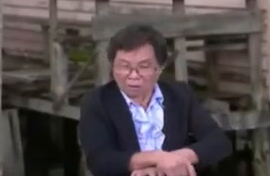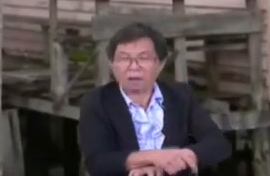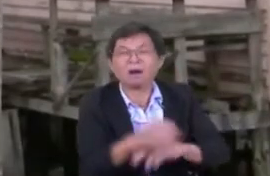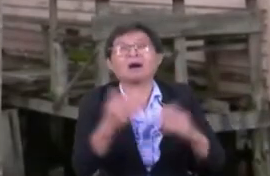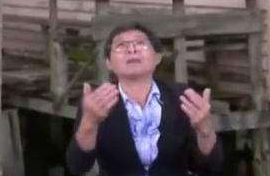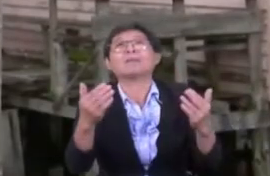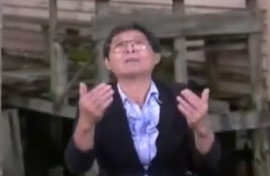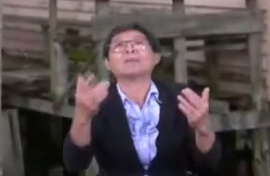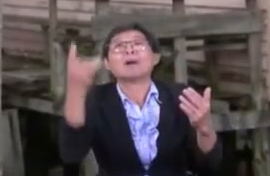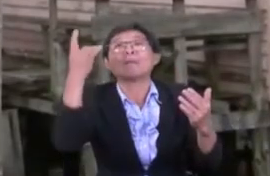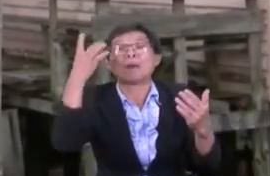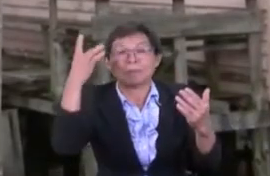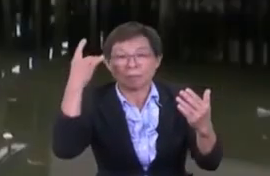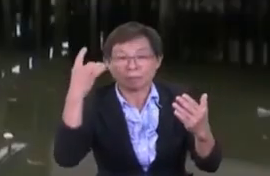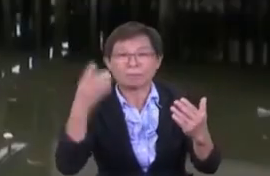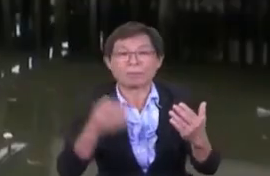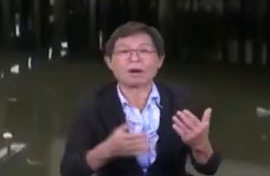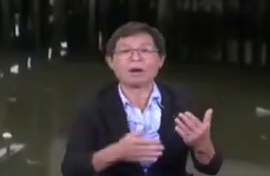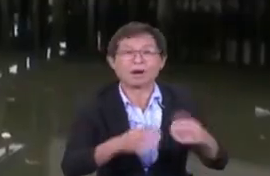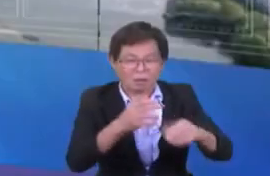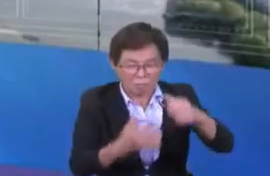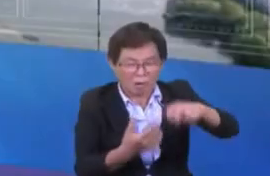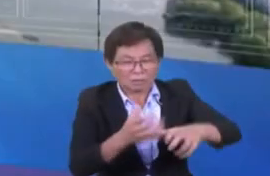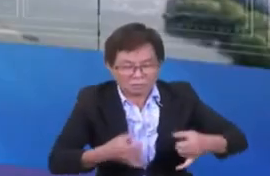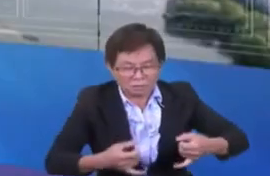ini akan berguna untuk selama-lamanya